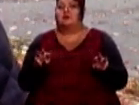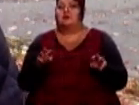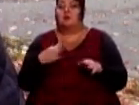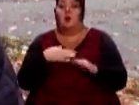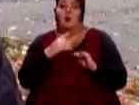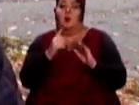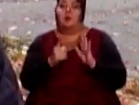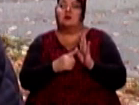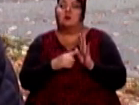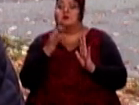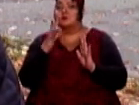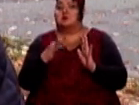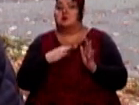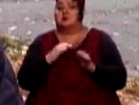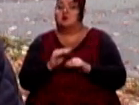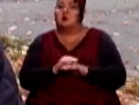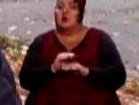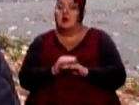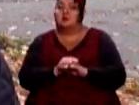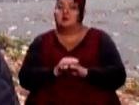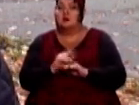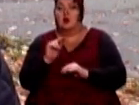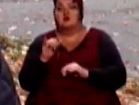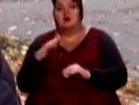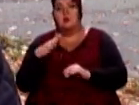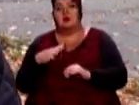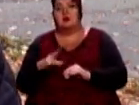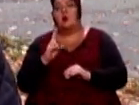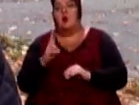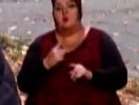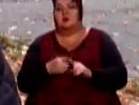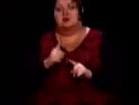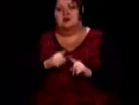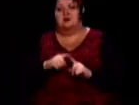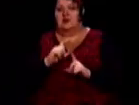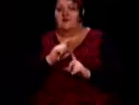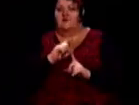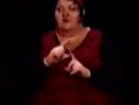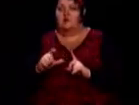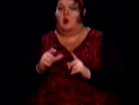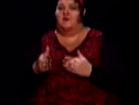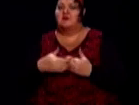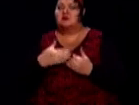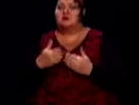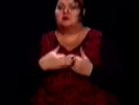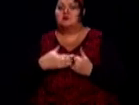Моє питання. Скажіть, будь ласка, чи прийдеться комусь за це відповісти?